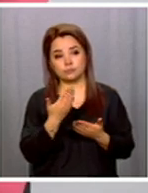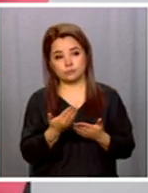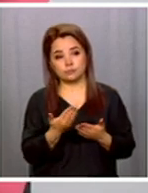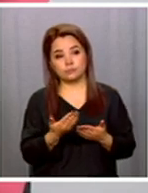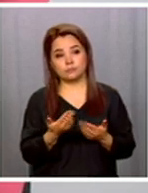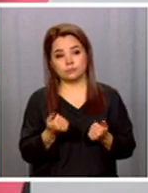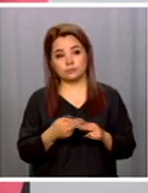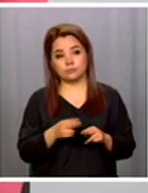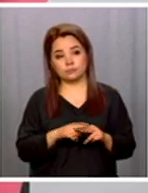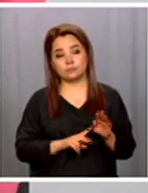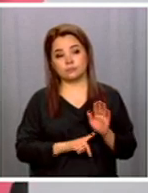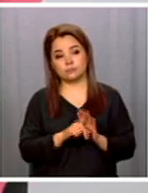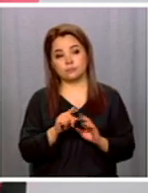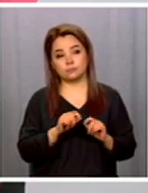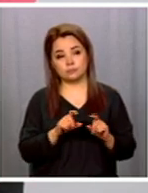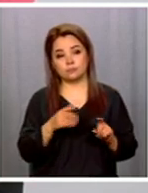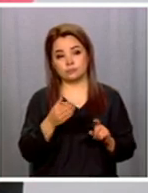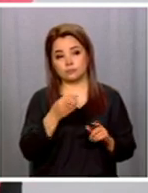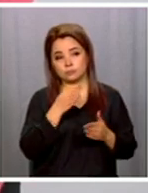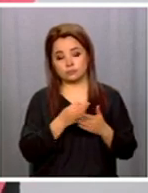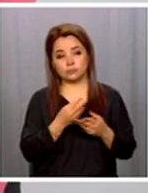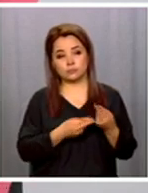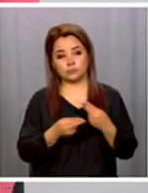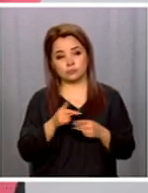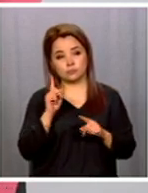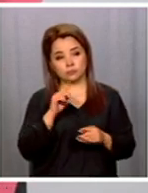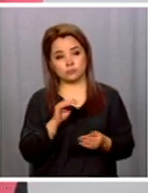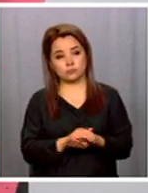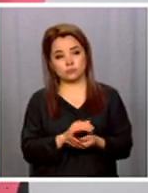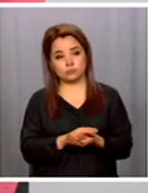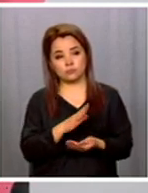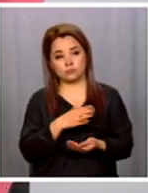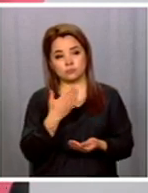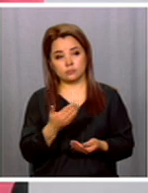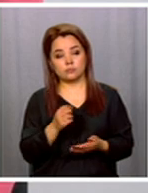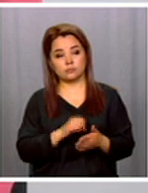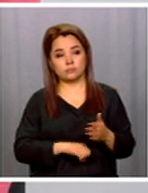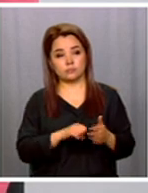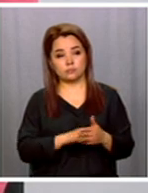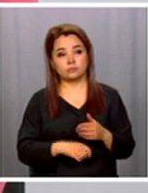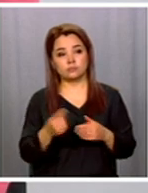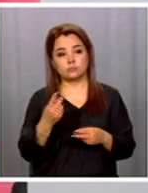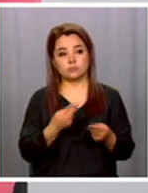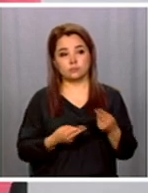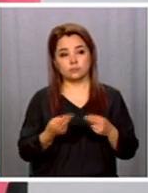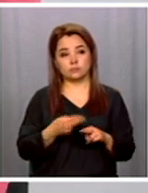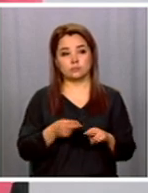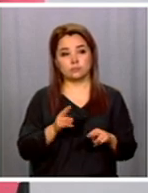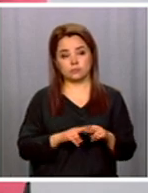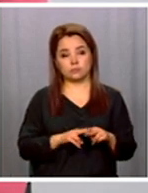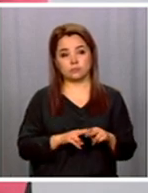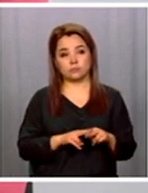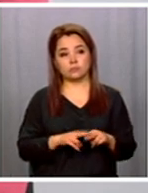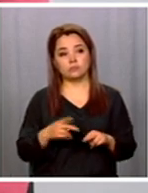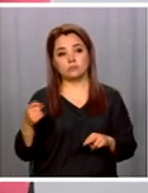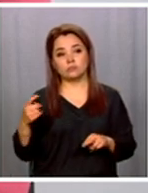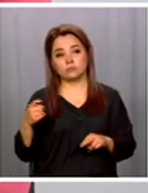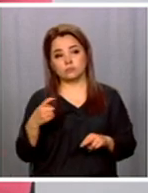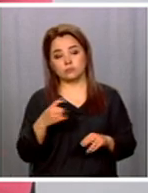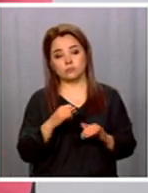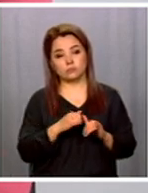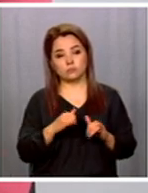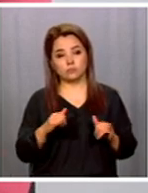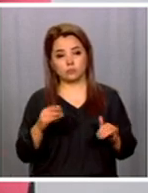Сіздер алдыңғы сабақта бұл суреттермен таныс боларсыздар. Себебі, бірінші суретте бактериялардың